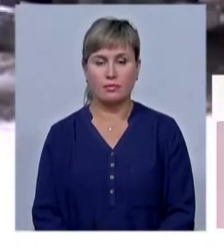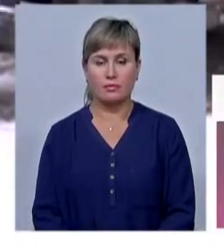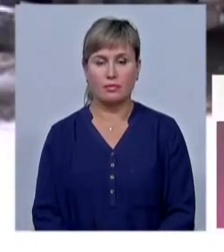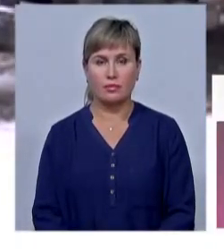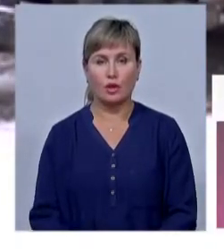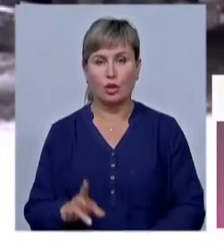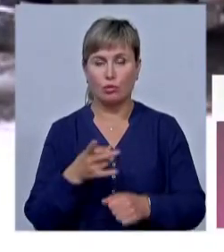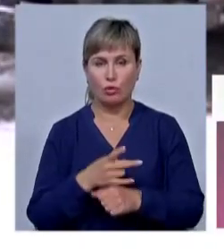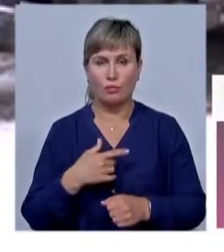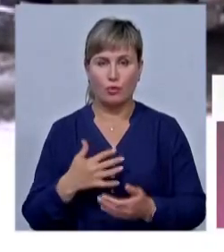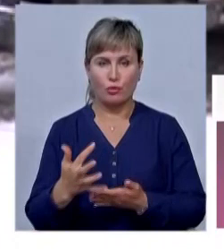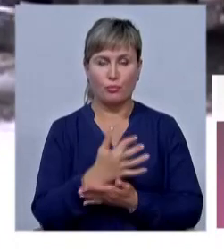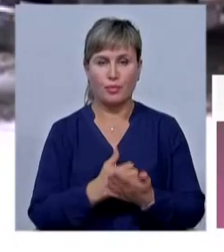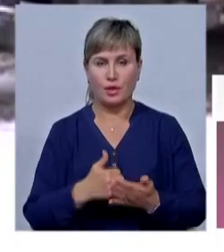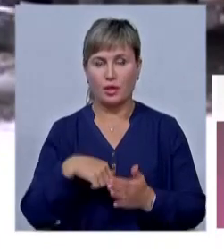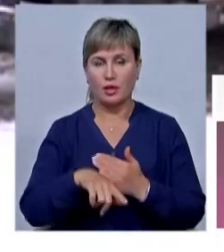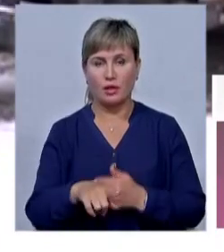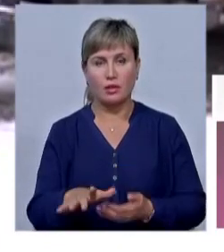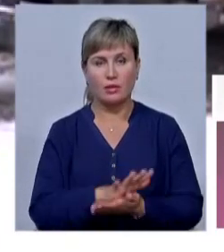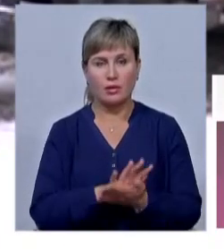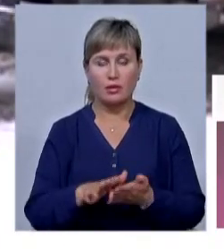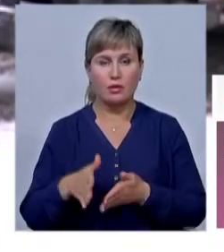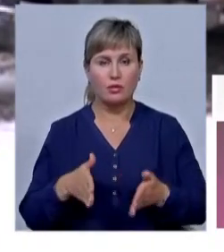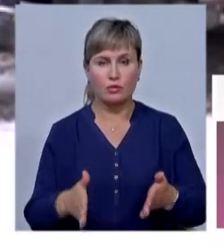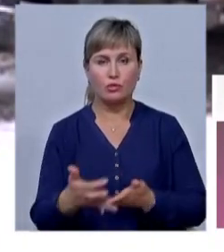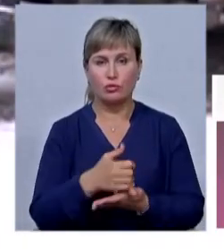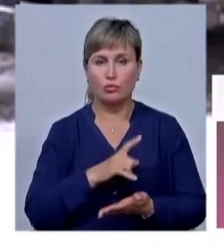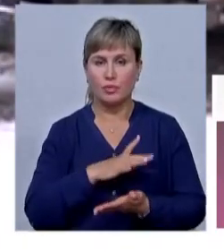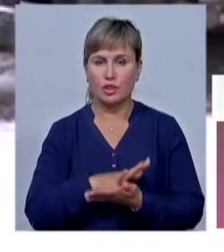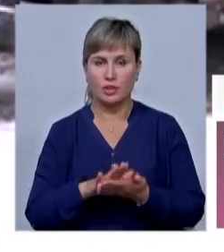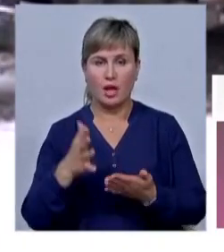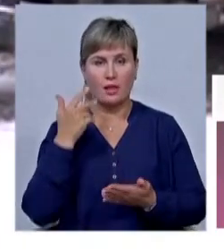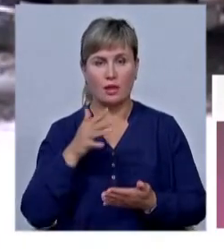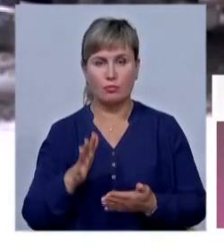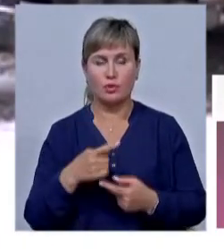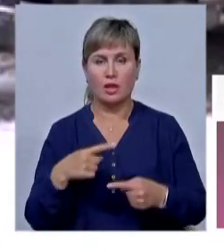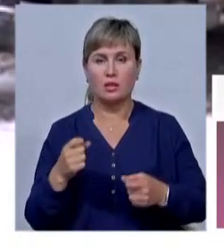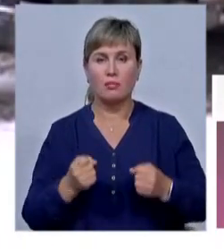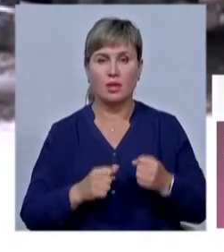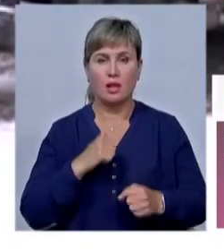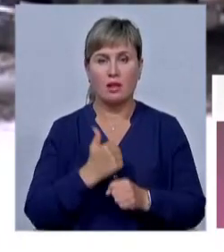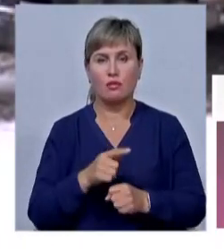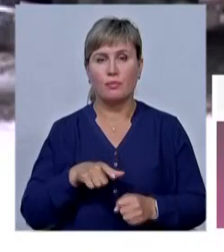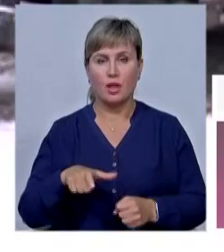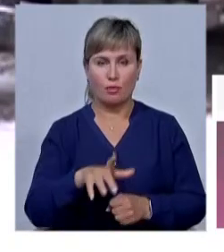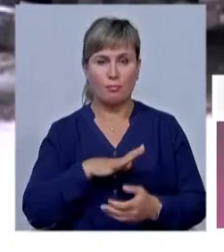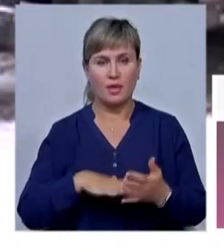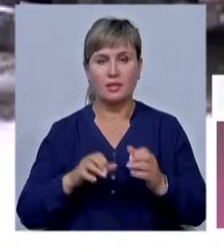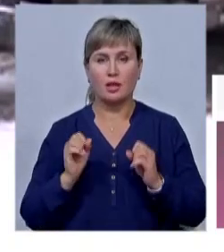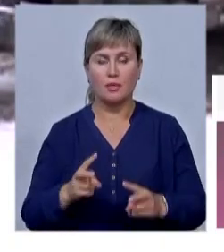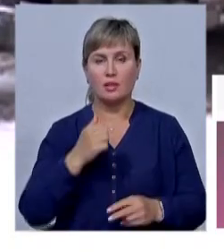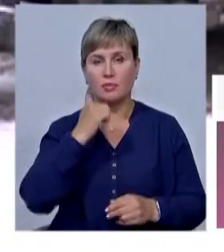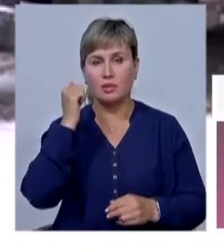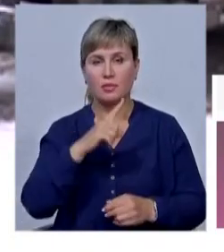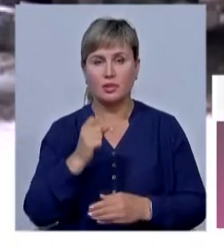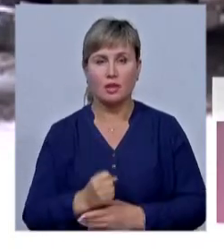Ночью мы убираем улочки, а под утро метем главные магистрали, чтобы они были чистые, когда будет поток машин. Главное, чтобы дороги были безопасные. Спасибо